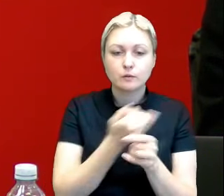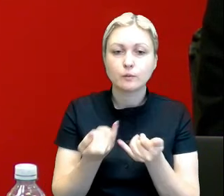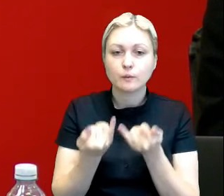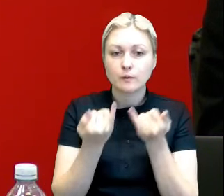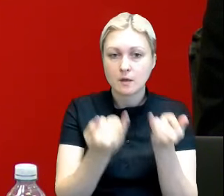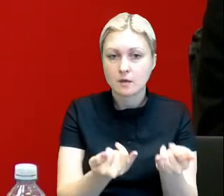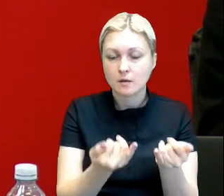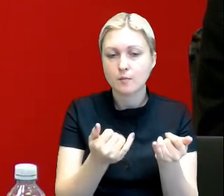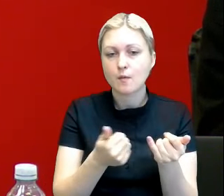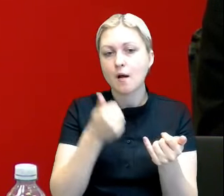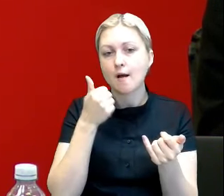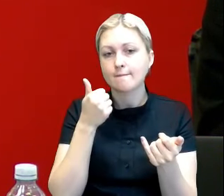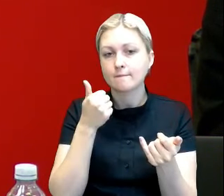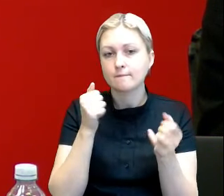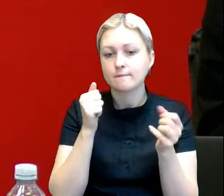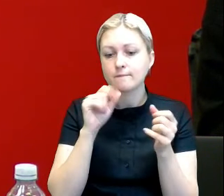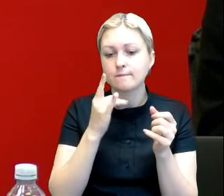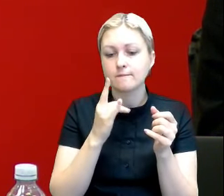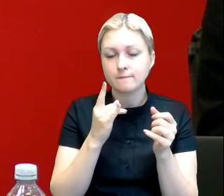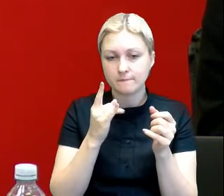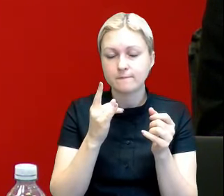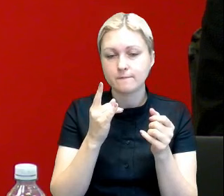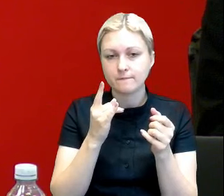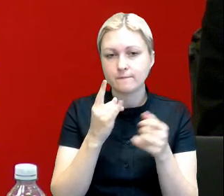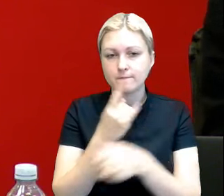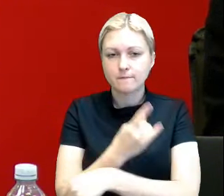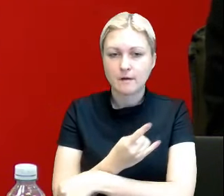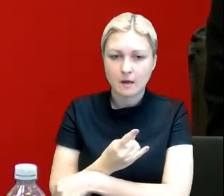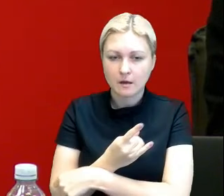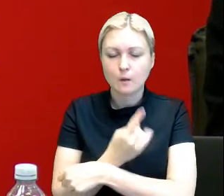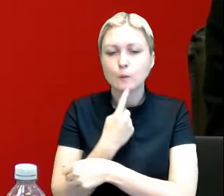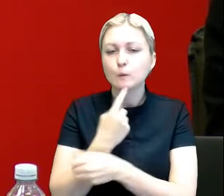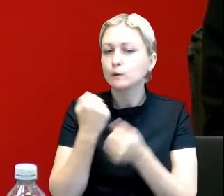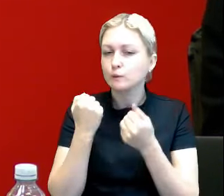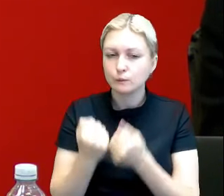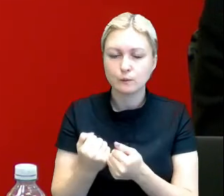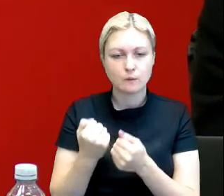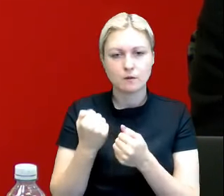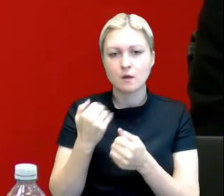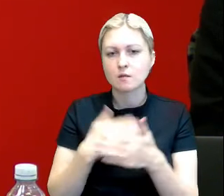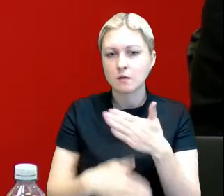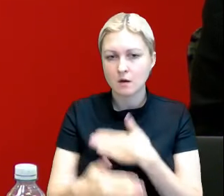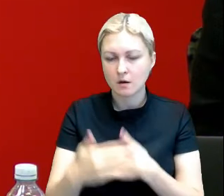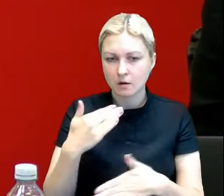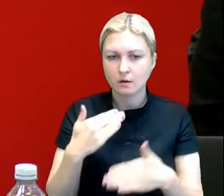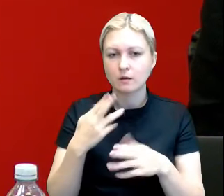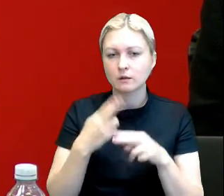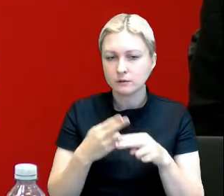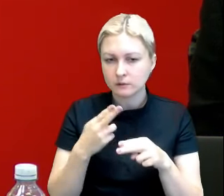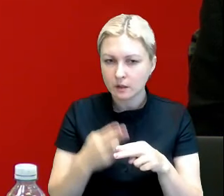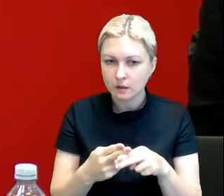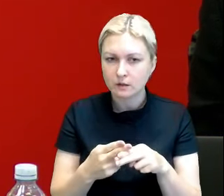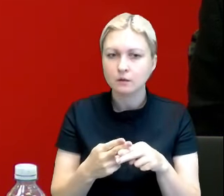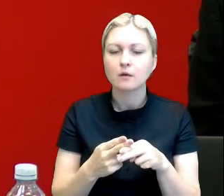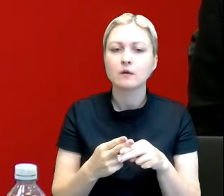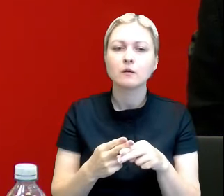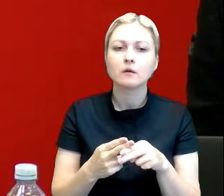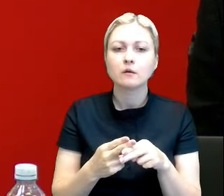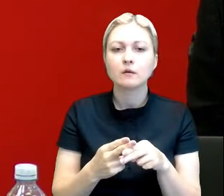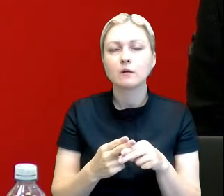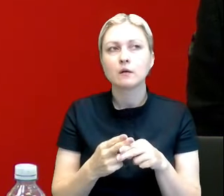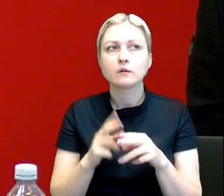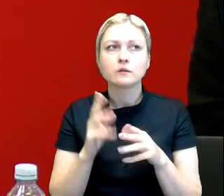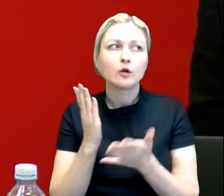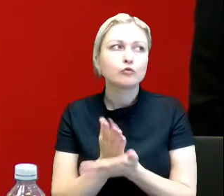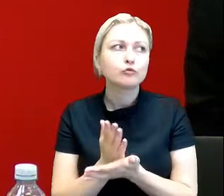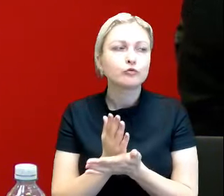galimybės tuos vaikelius kurie labai sunkiai serga ir ir ir kuriems kitą kartą prireikia